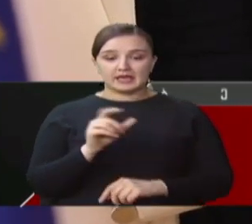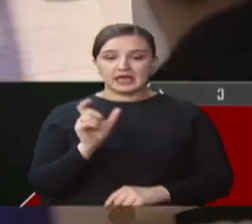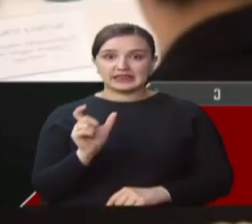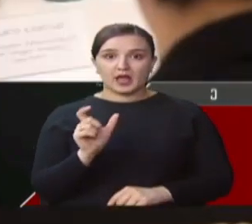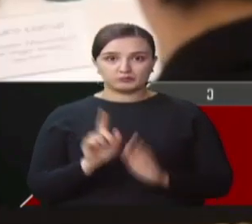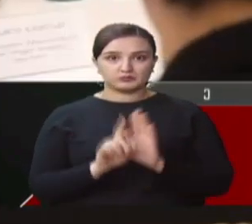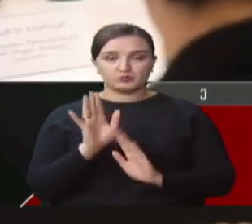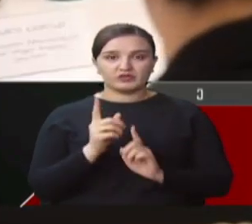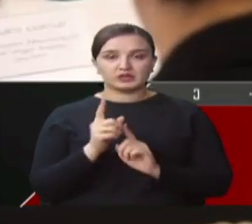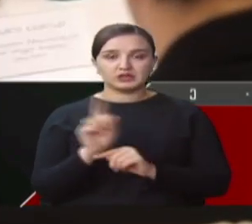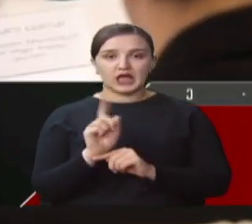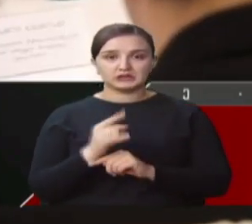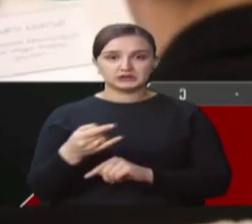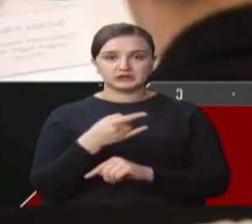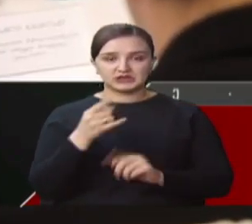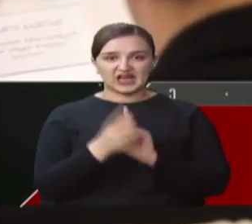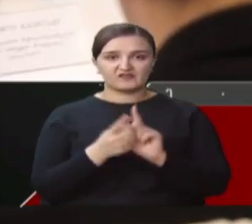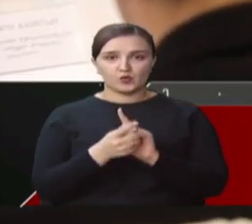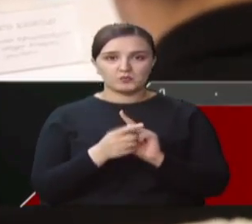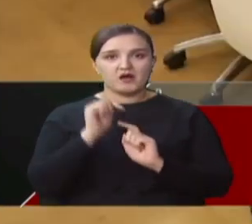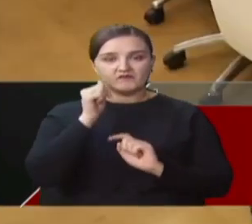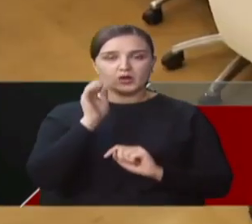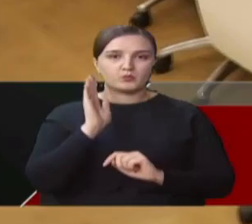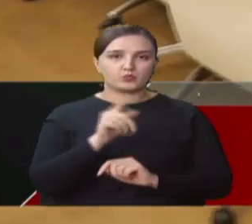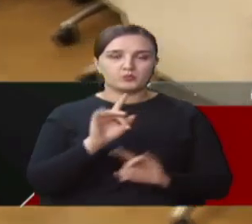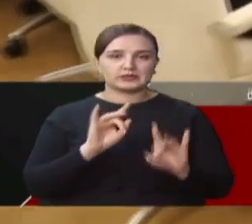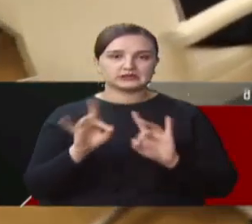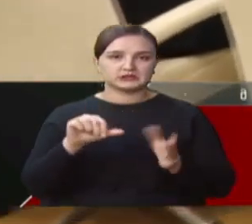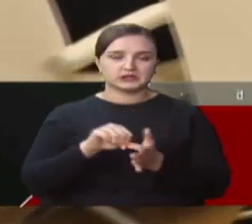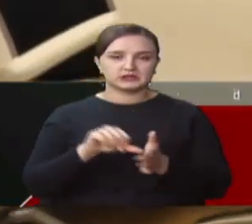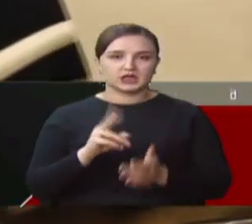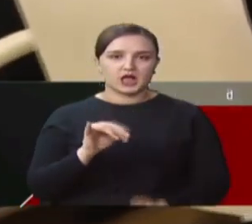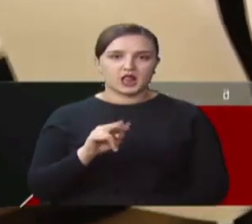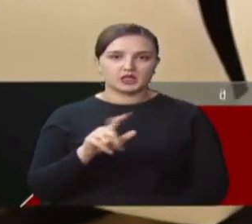დეტალი ხვალ გახდება ცნობილი. კახა კალაძე ამ თემასთან დაკავშირებით პრეზენტაციის გამართვას გეგმავს.